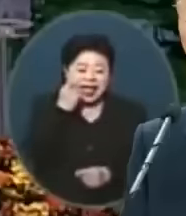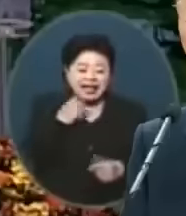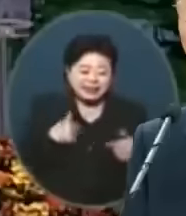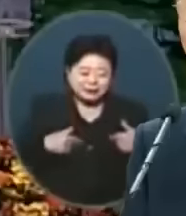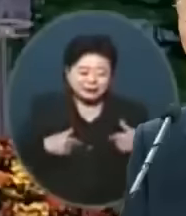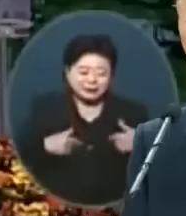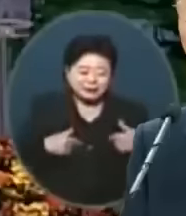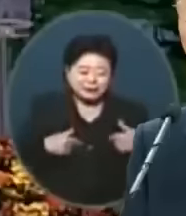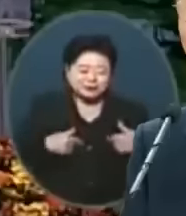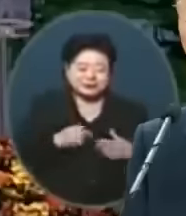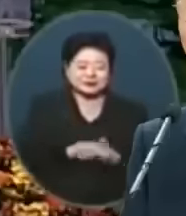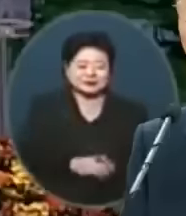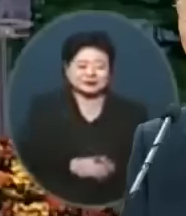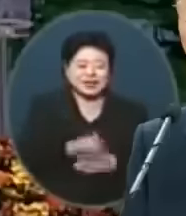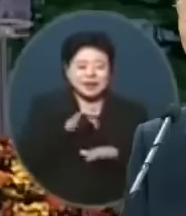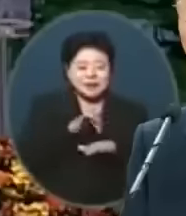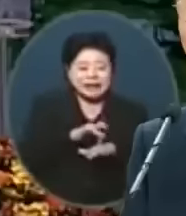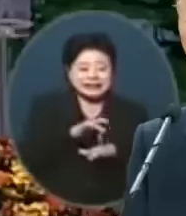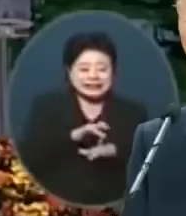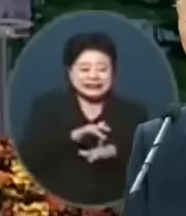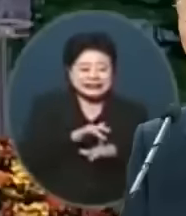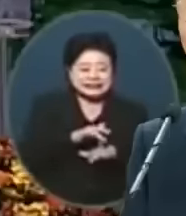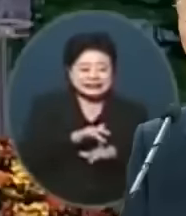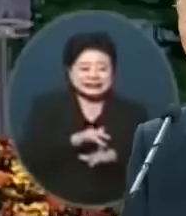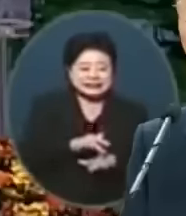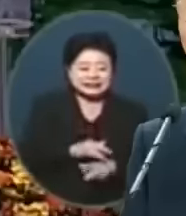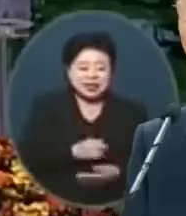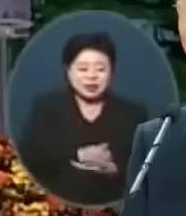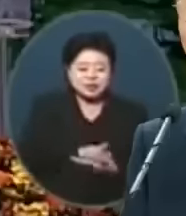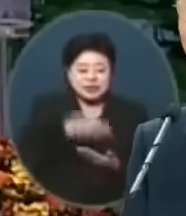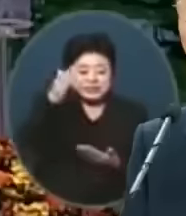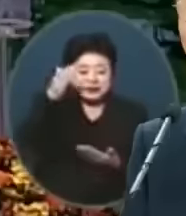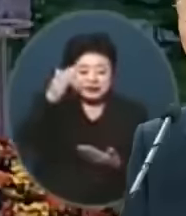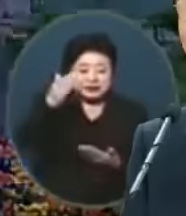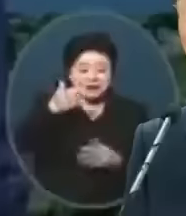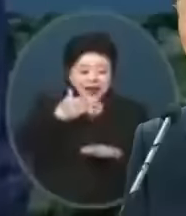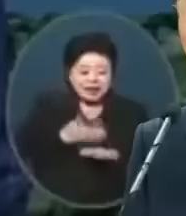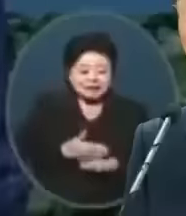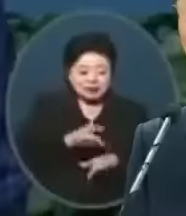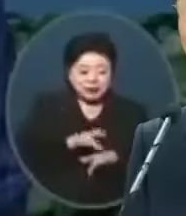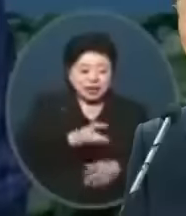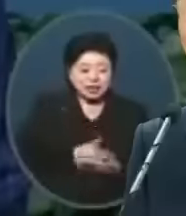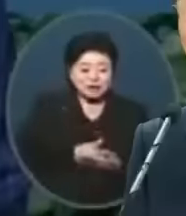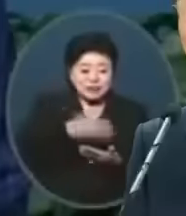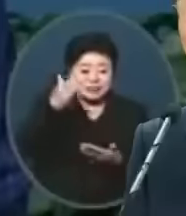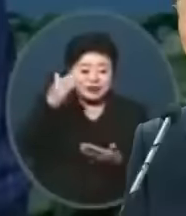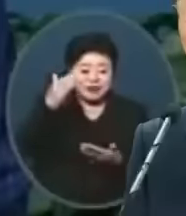기쁨은 마귀를 멸하거든요. 감사도 마귀를 멸한다.